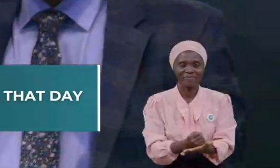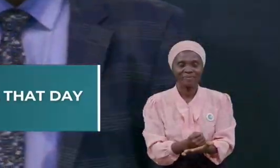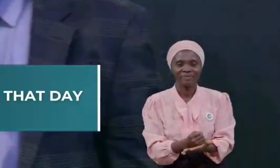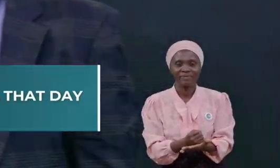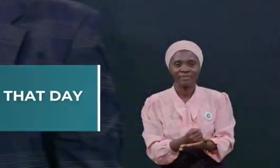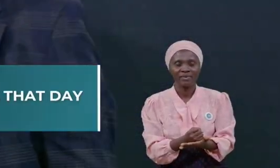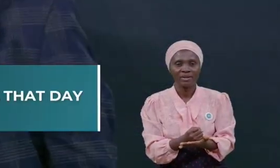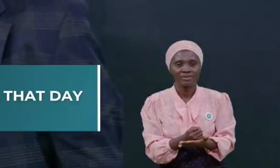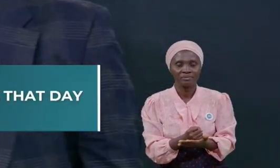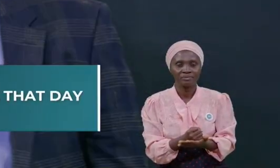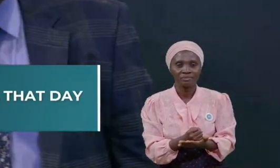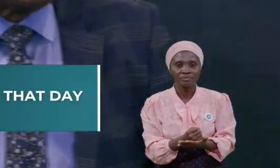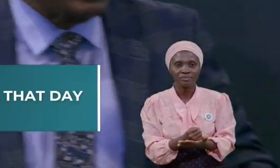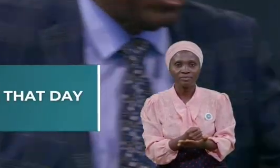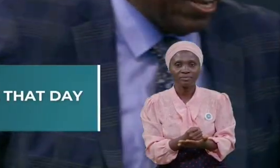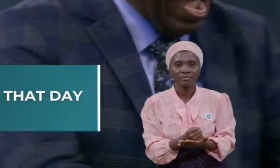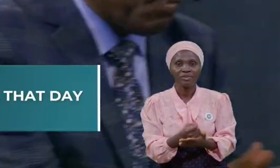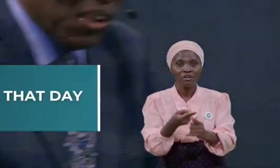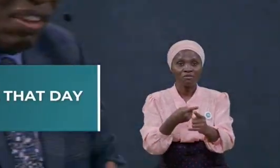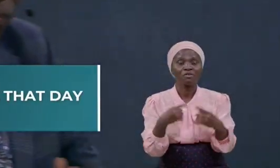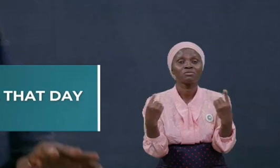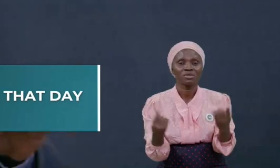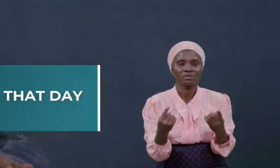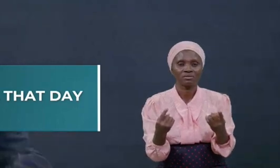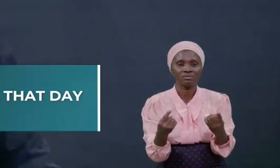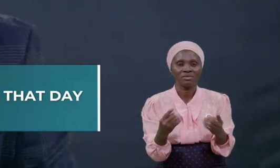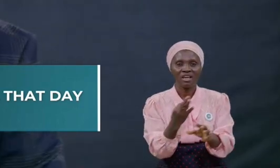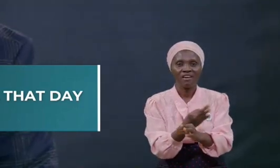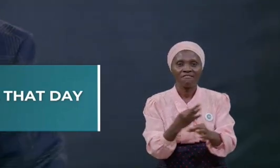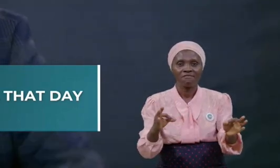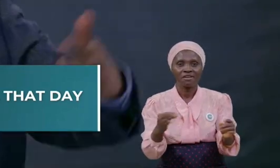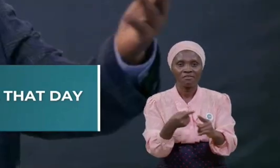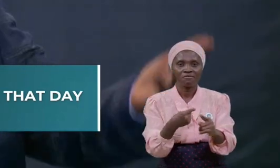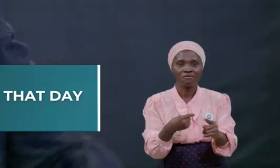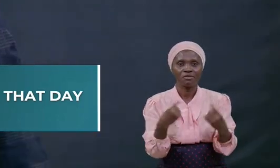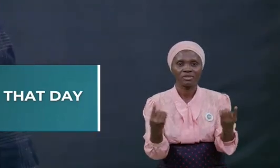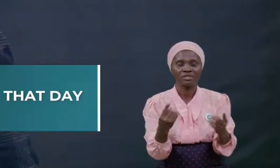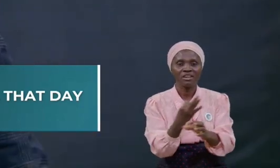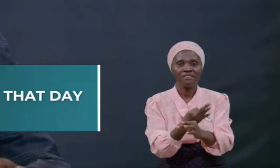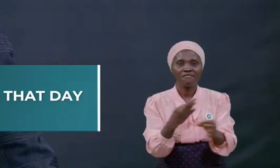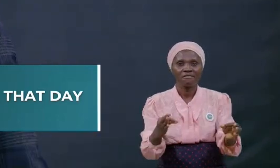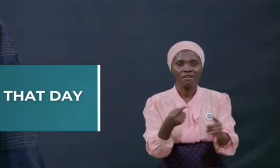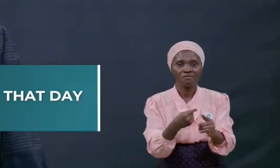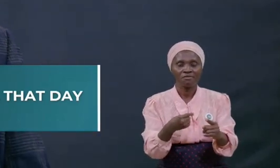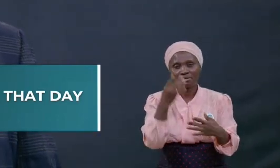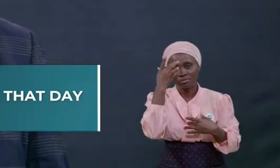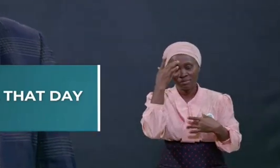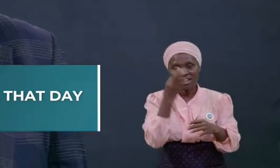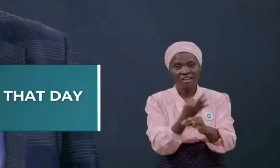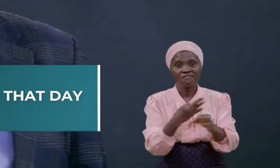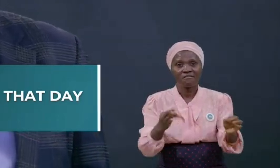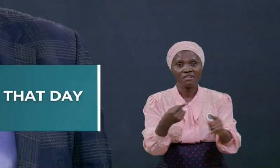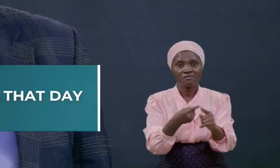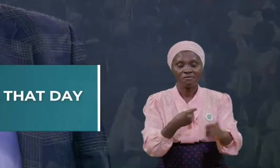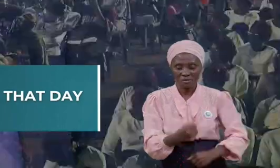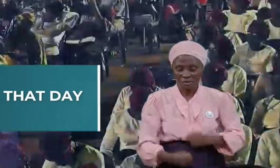Libre du péché et libre de la maladie, libre des souffrances, et après, Christ